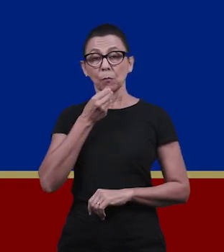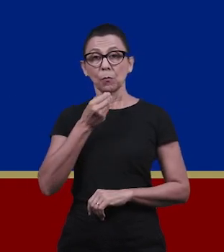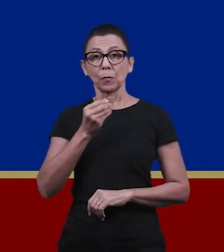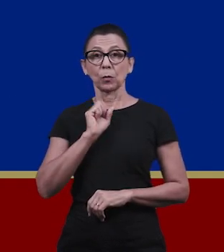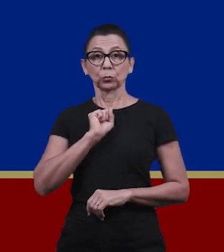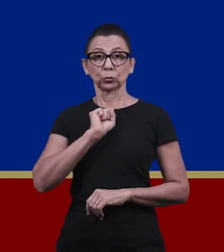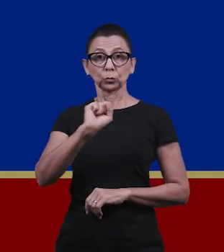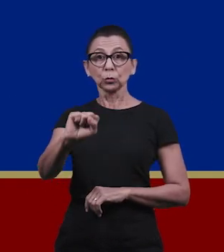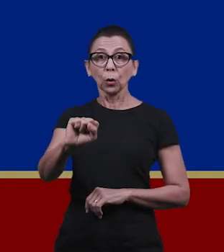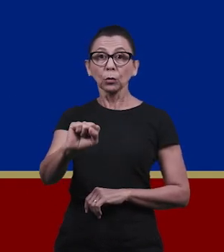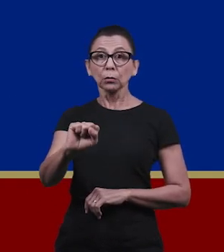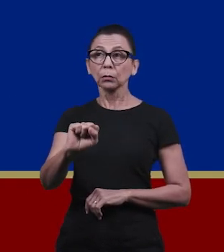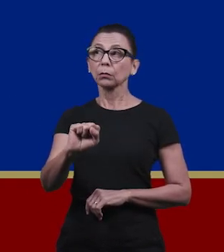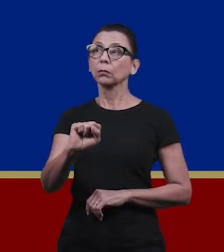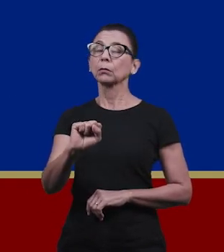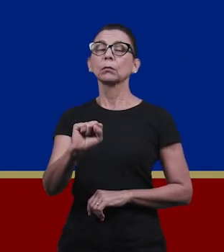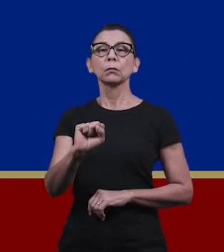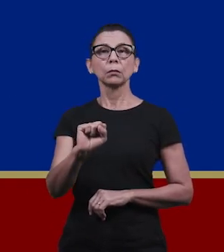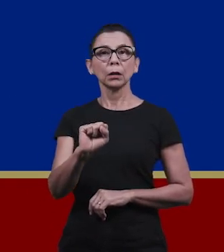мой